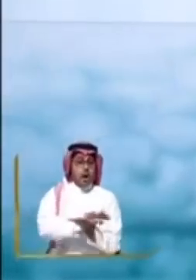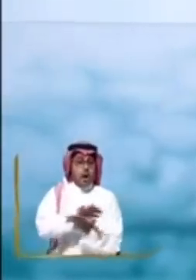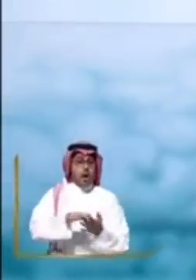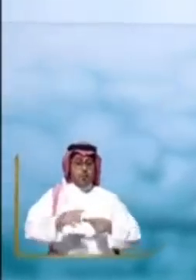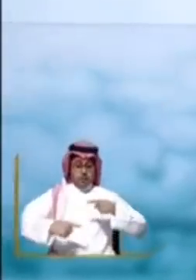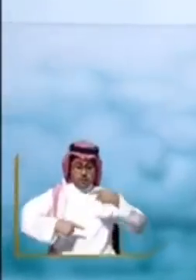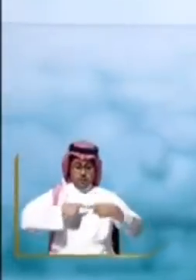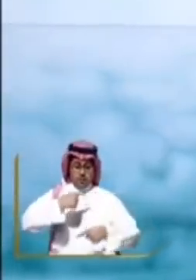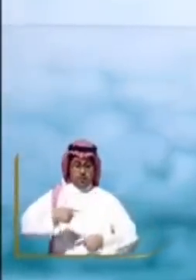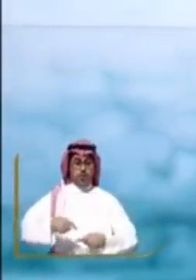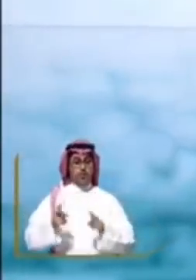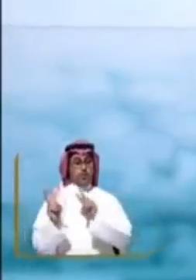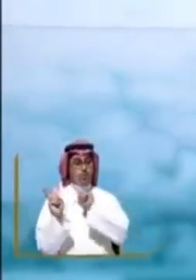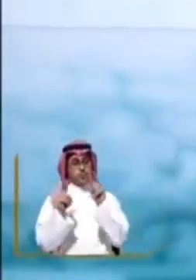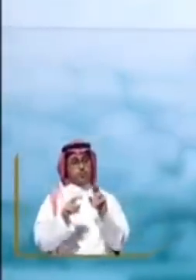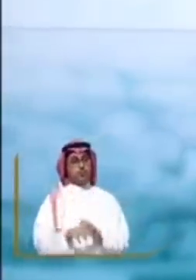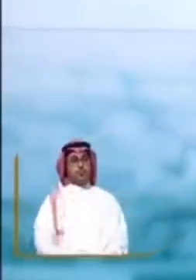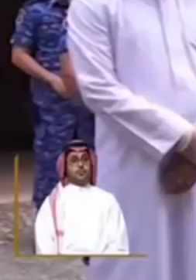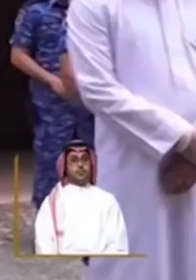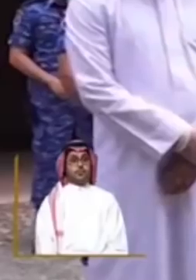نشرتنا مستمرة وفيها بعد قليل.